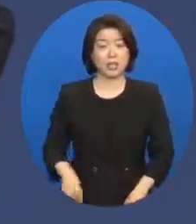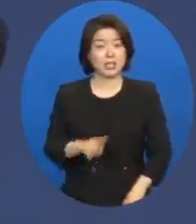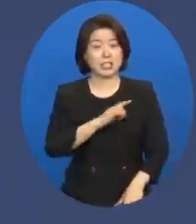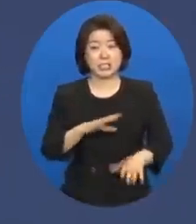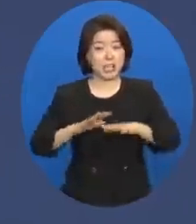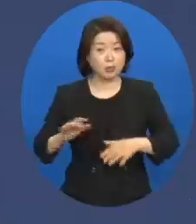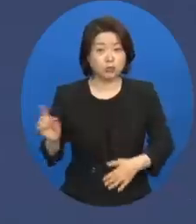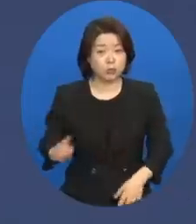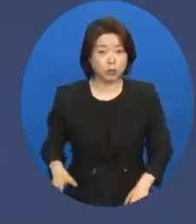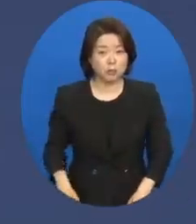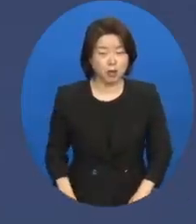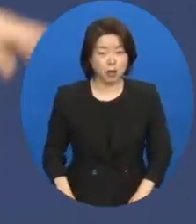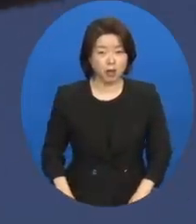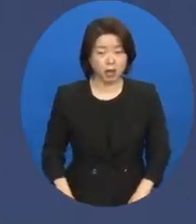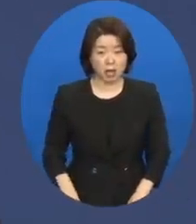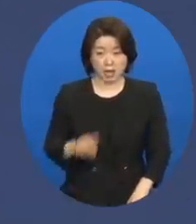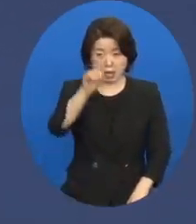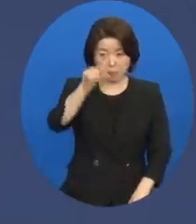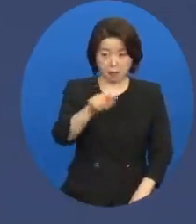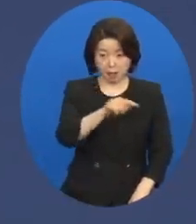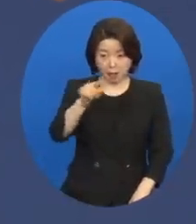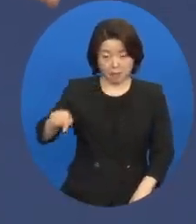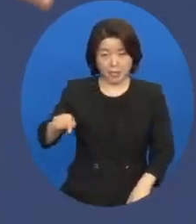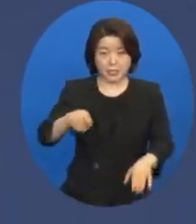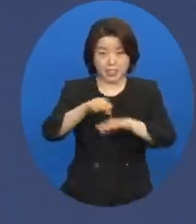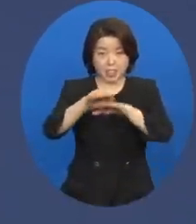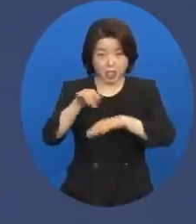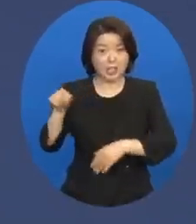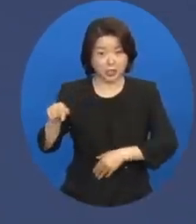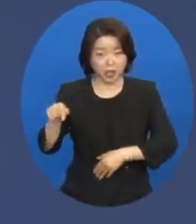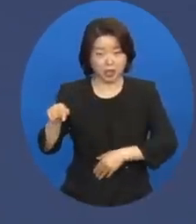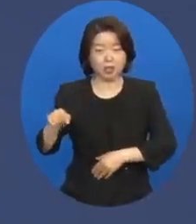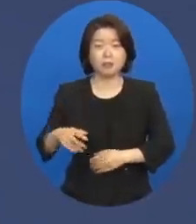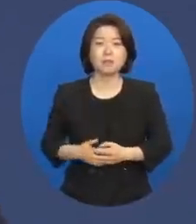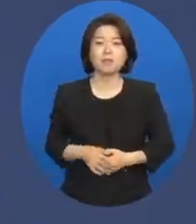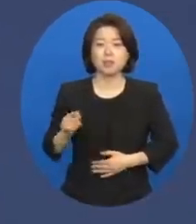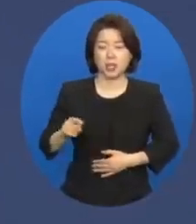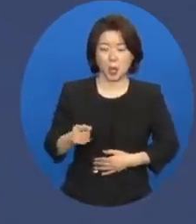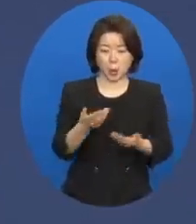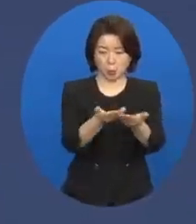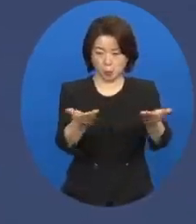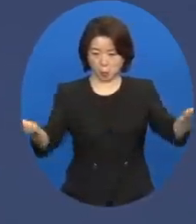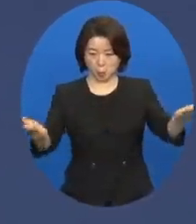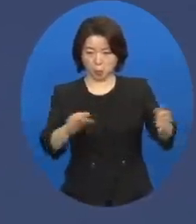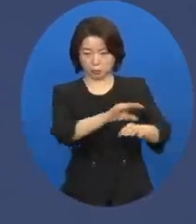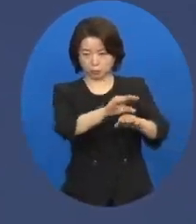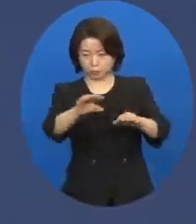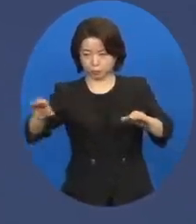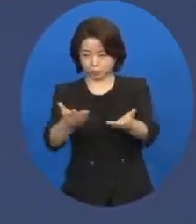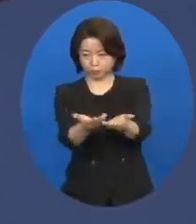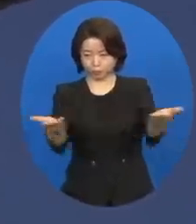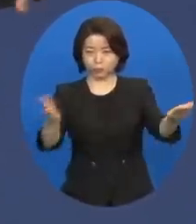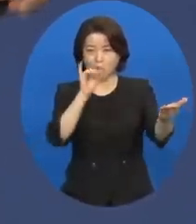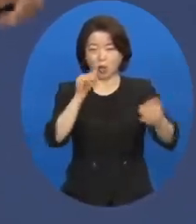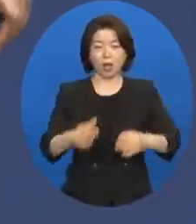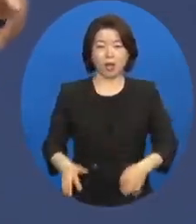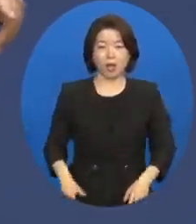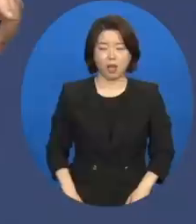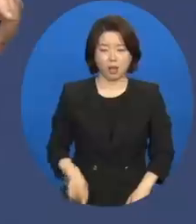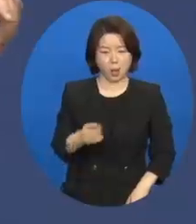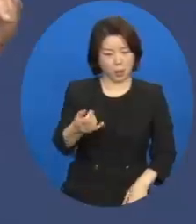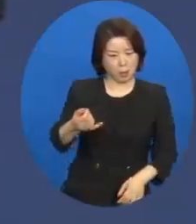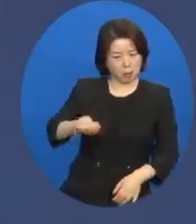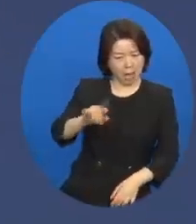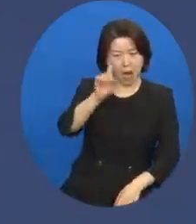여러분, 벤츠 자동차를 저 전시에도 벤츠 회사에서 전시를 했는데 근데 치명적인 결함이 하나